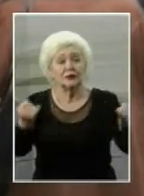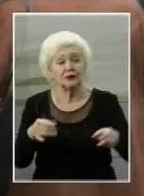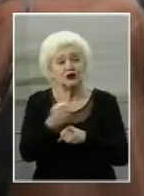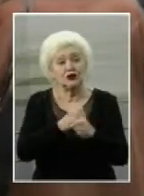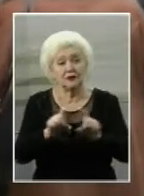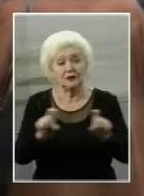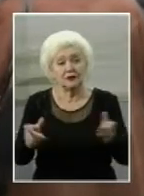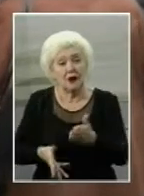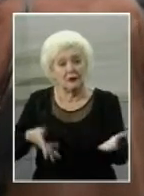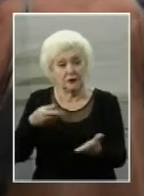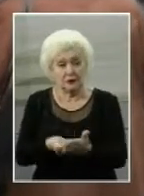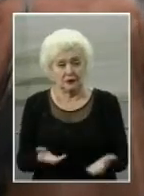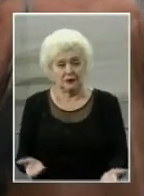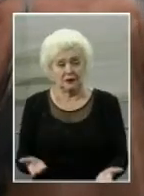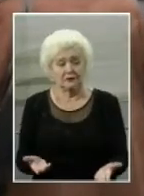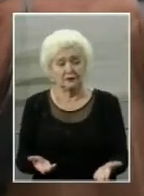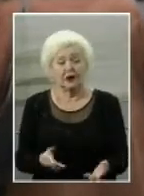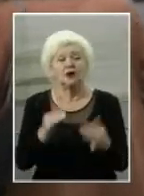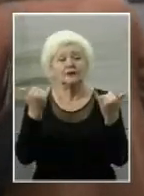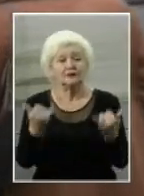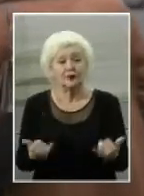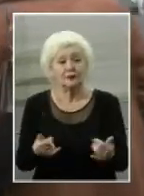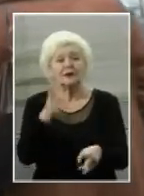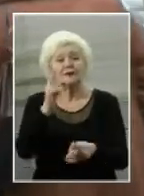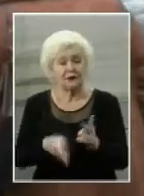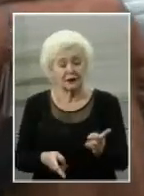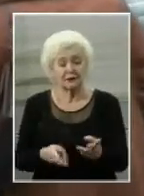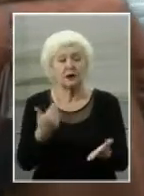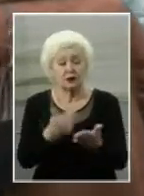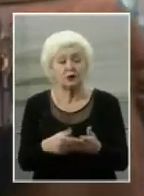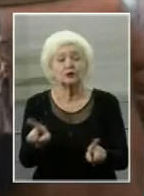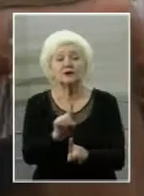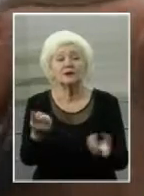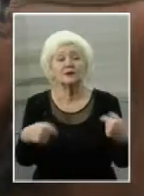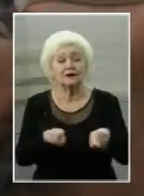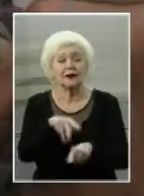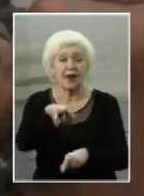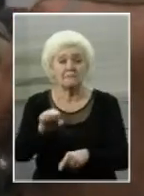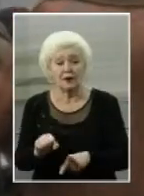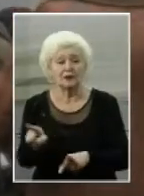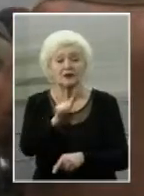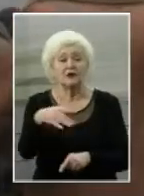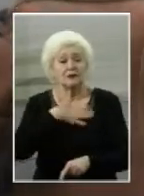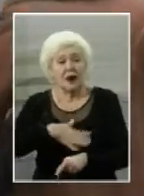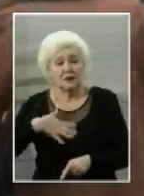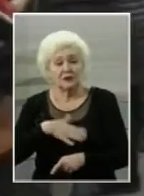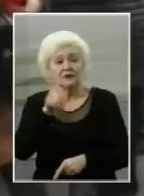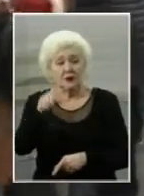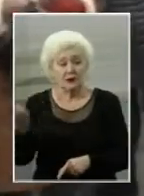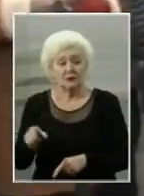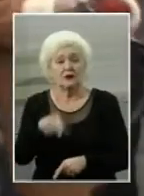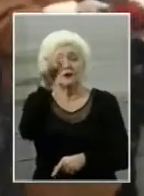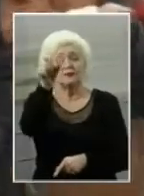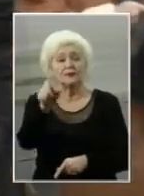аптеки фінансуванням. То тепер прекратили. Оце хіба такий мер, він хіба вболіває за людей?